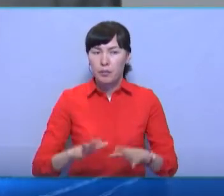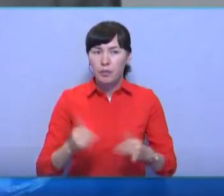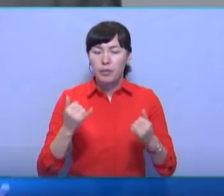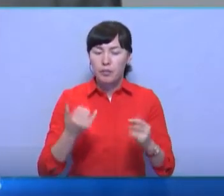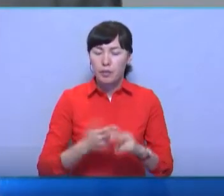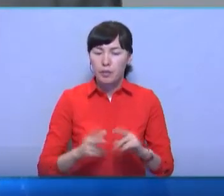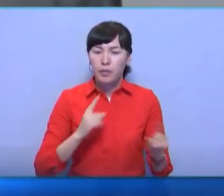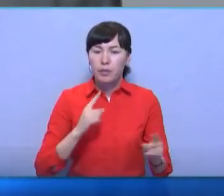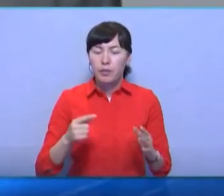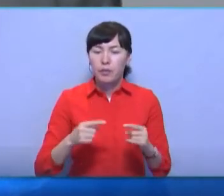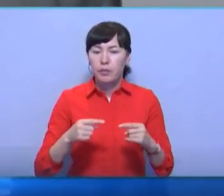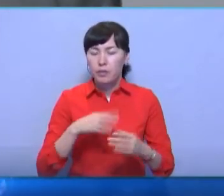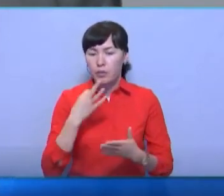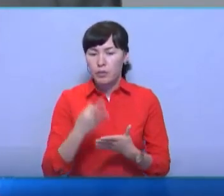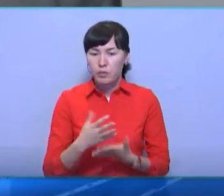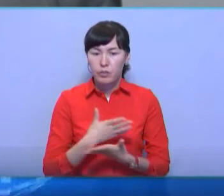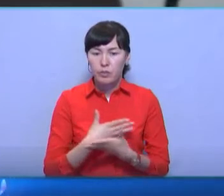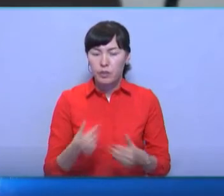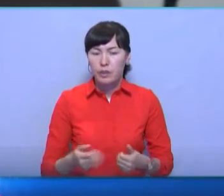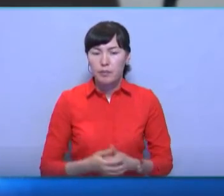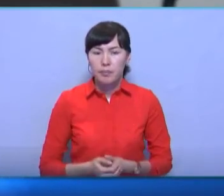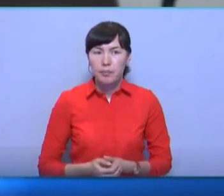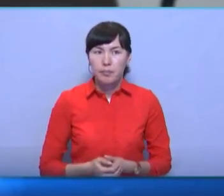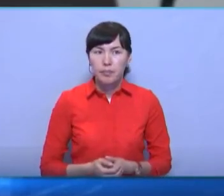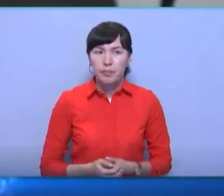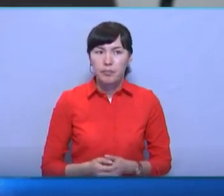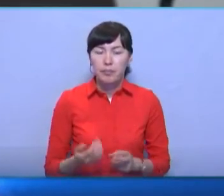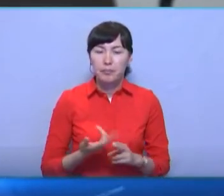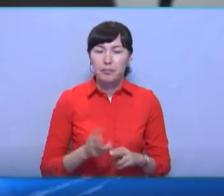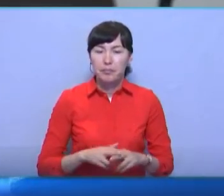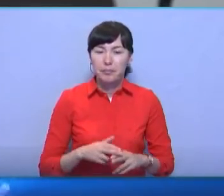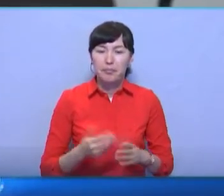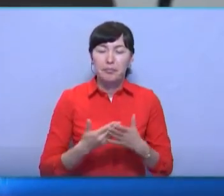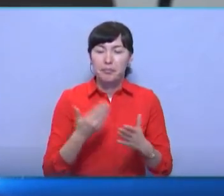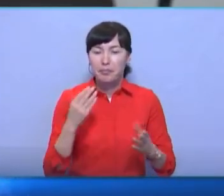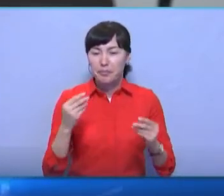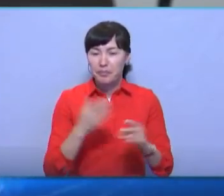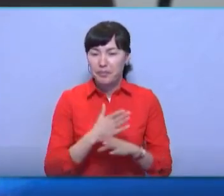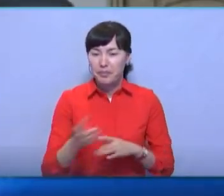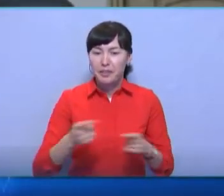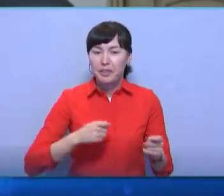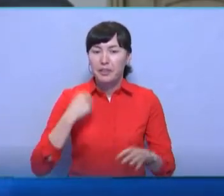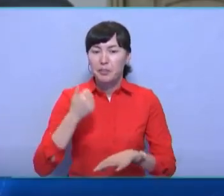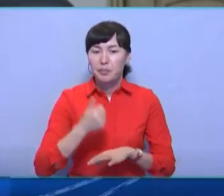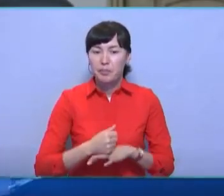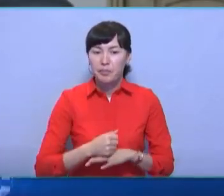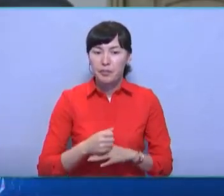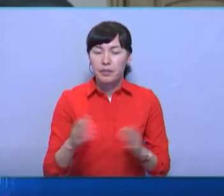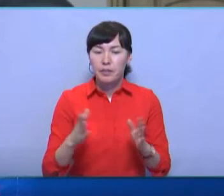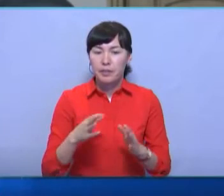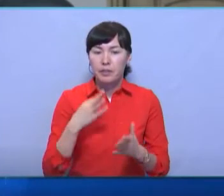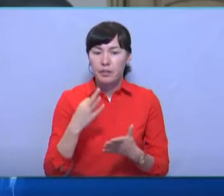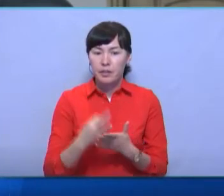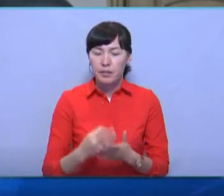Бүгінгі отырыста да нақты жауап беретін жан табылмады. Тек қана төтенше жағдайлардың алдын алуға қаржы бөлетін басқарма басшысы қысқа